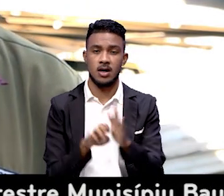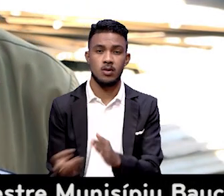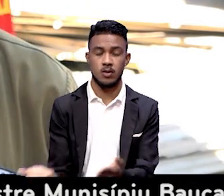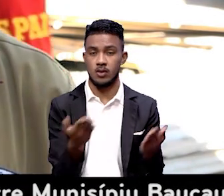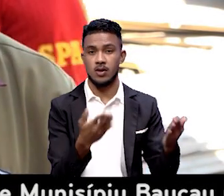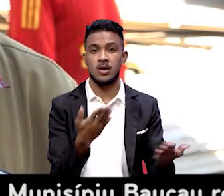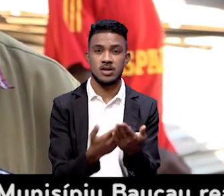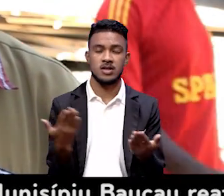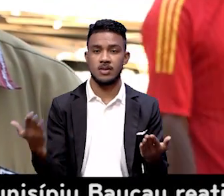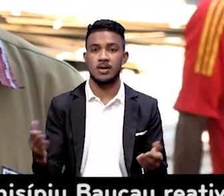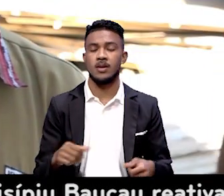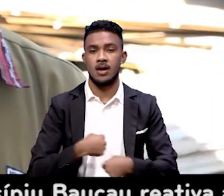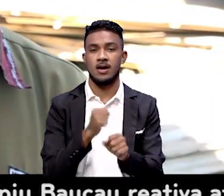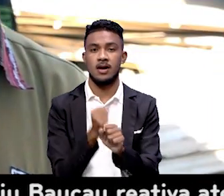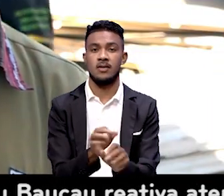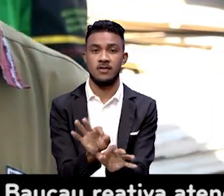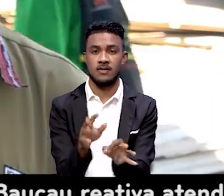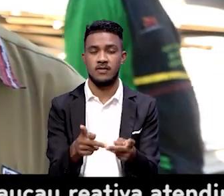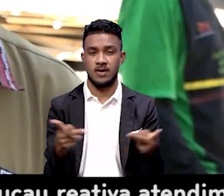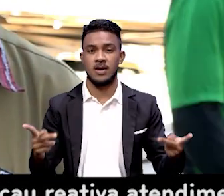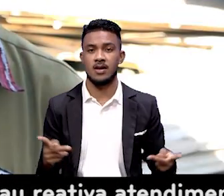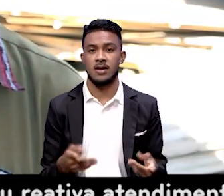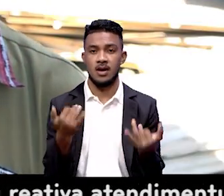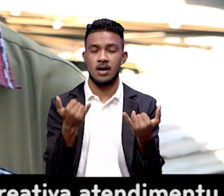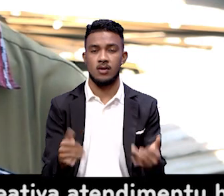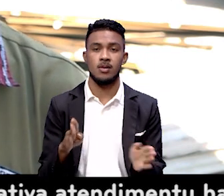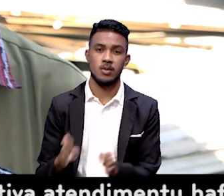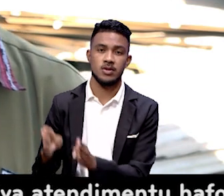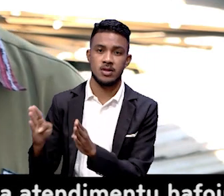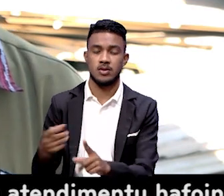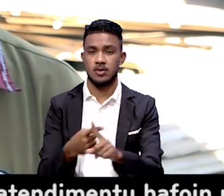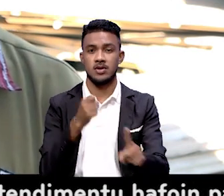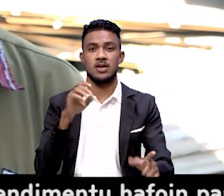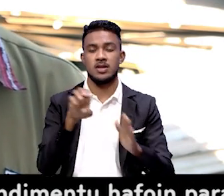bem para bajar a fatina. Então agora o processo se está no se demora.